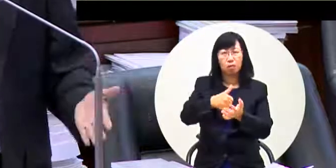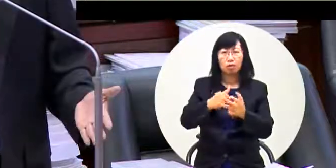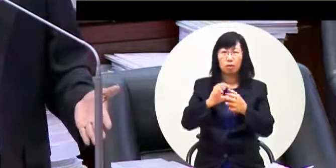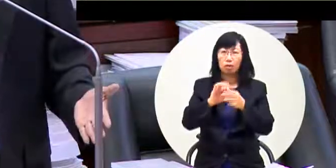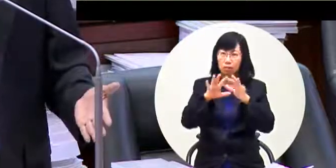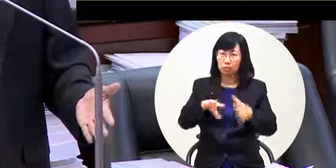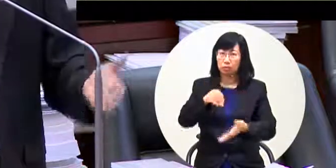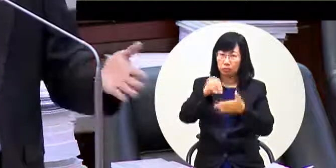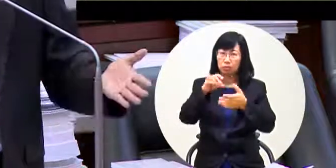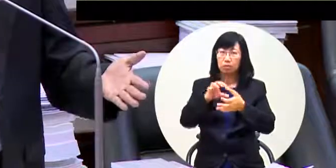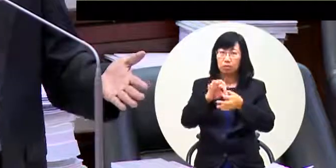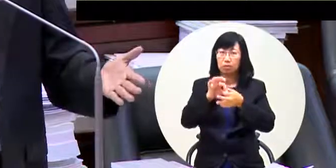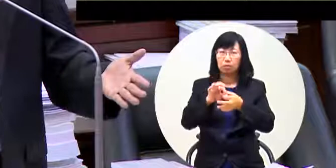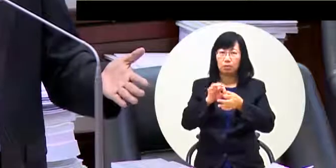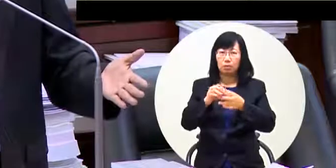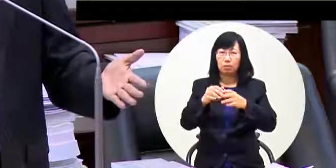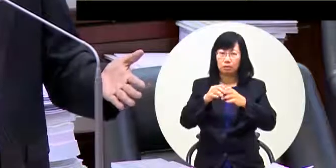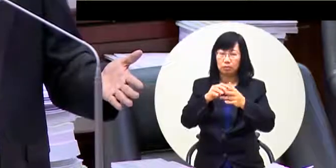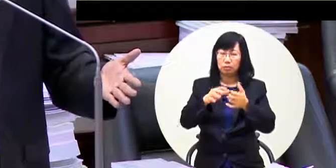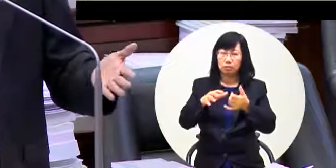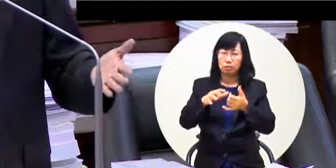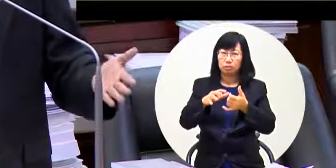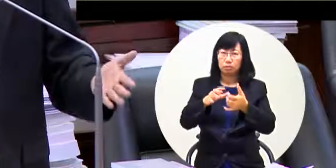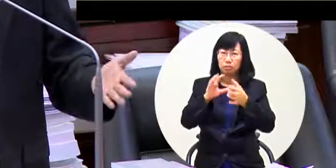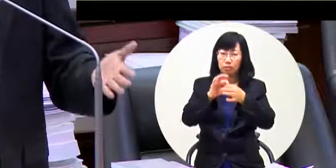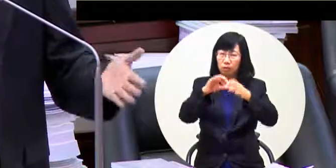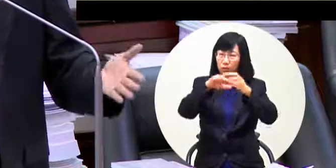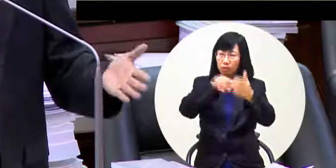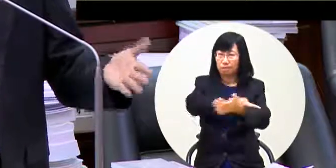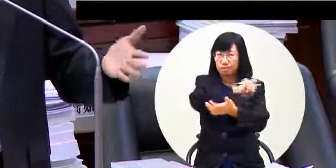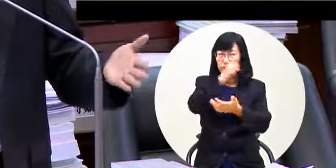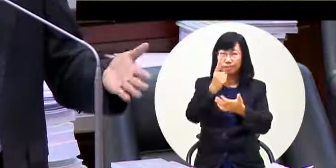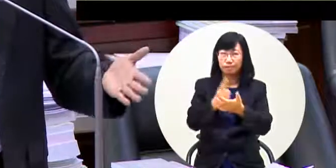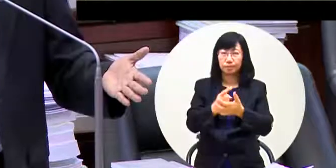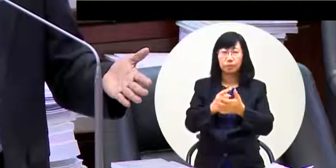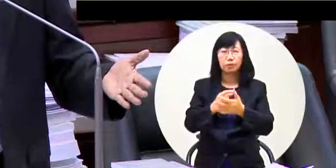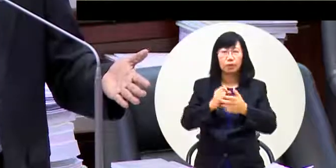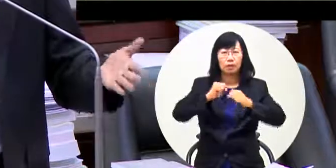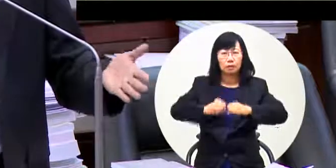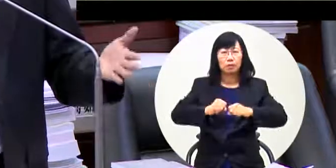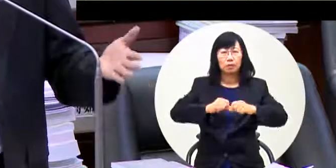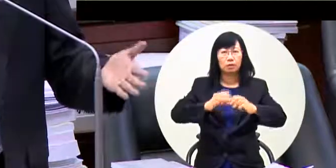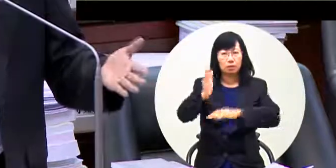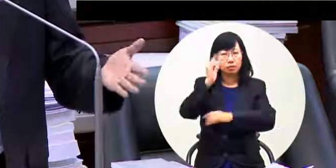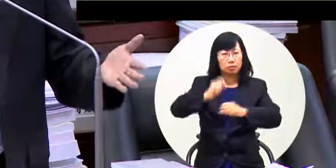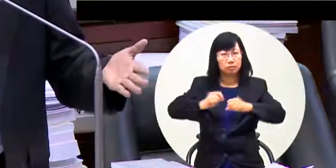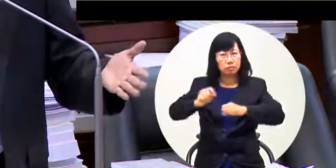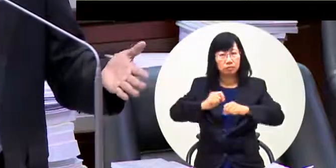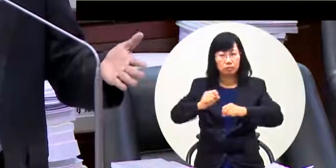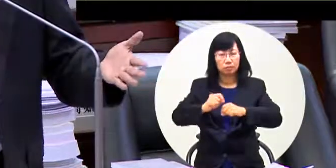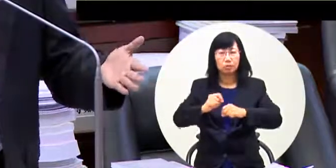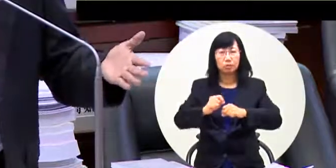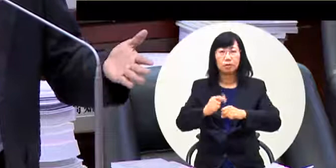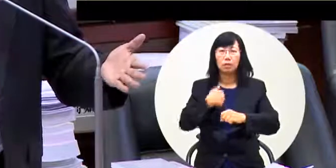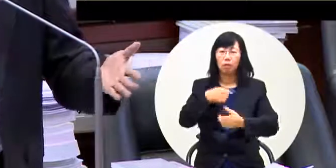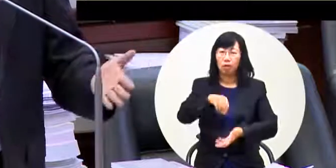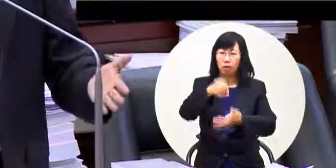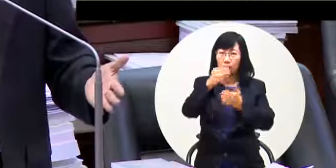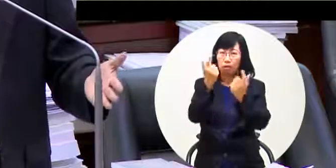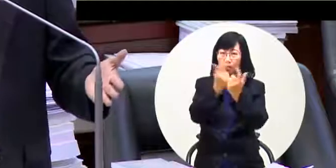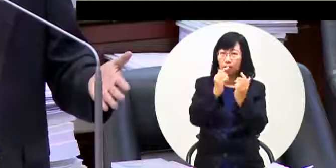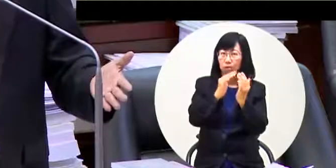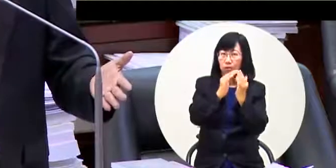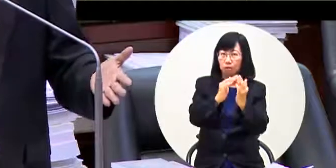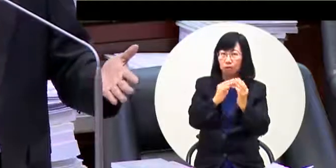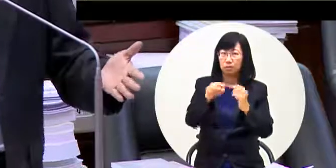个，我们现有的，刚刚我也特别来酸台北市政府这样的傲慢颁布这样的一个环